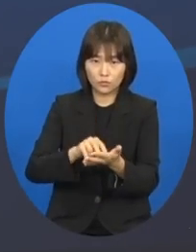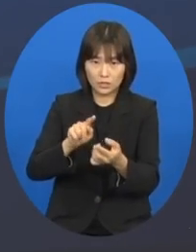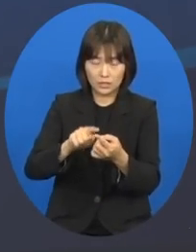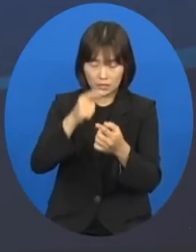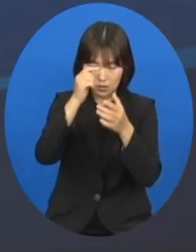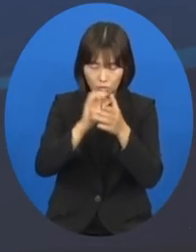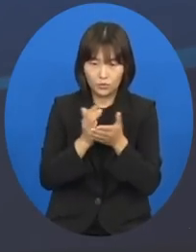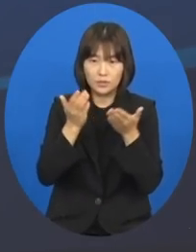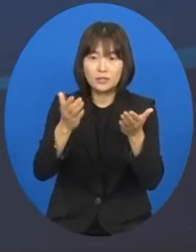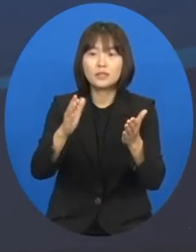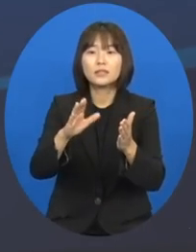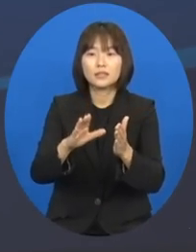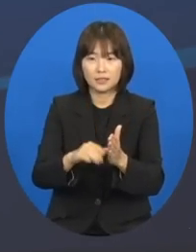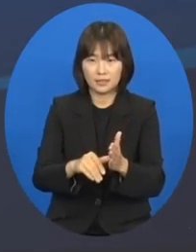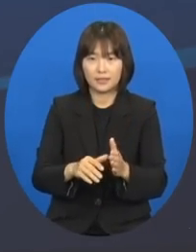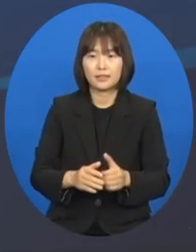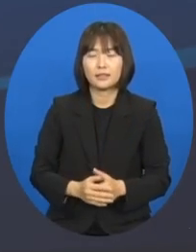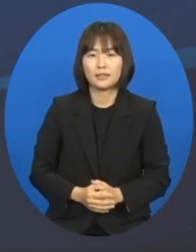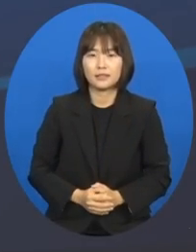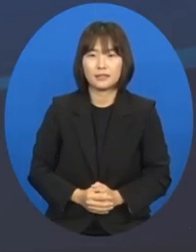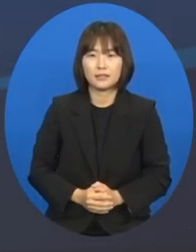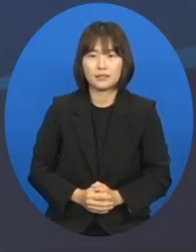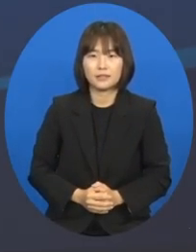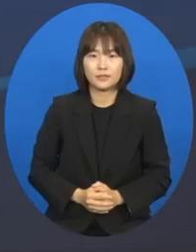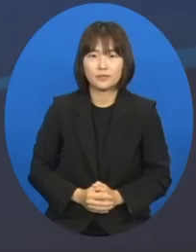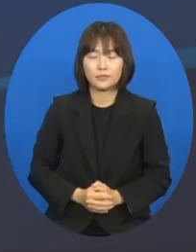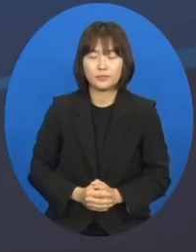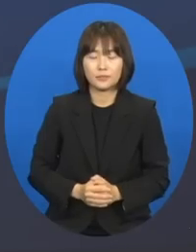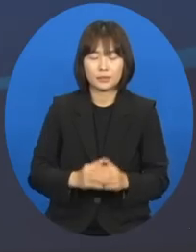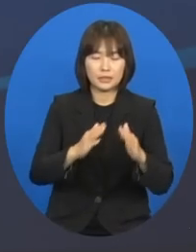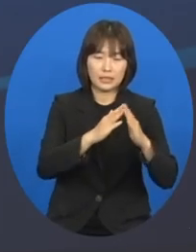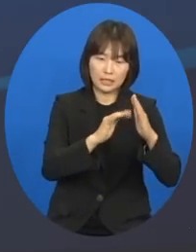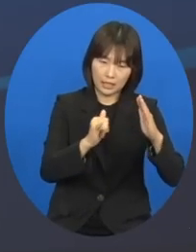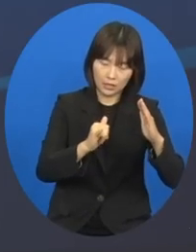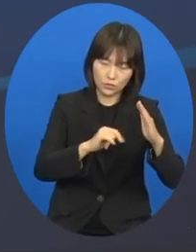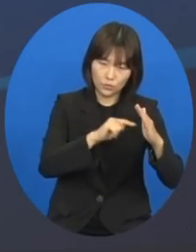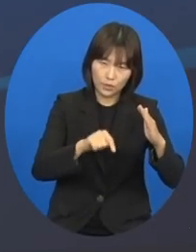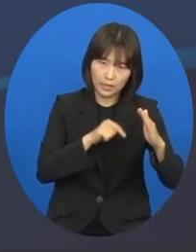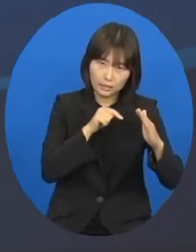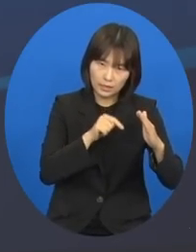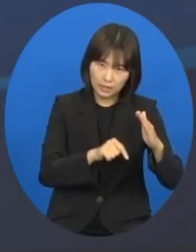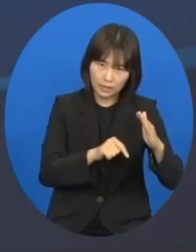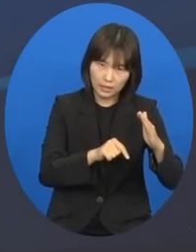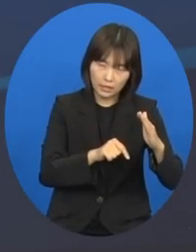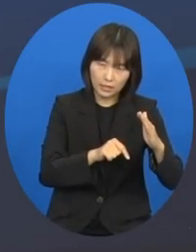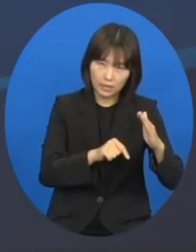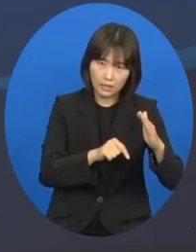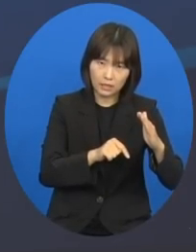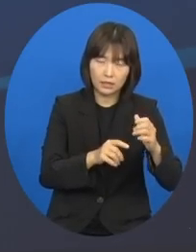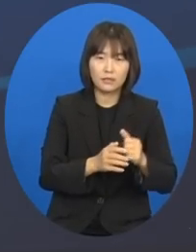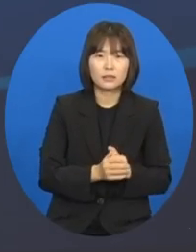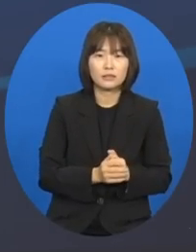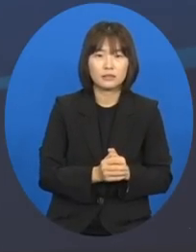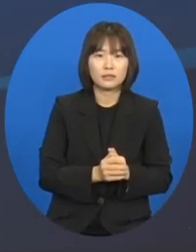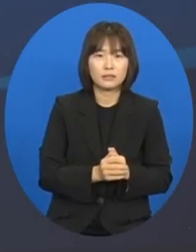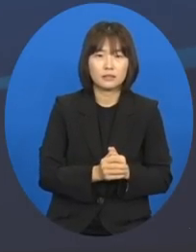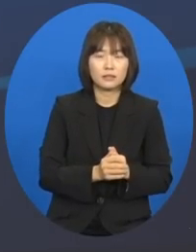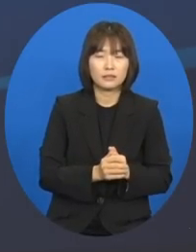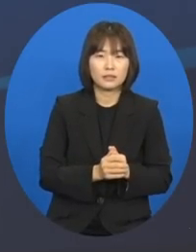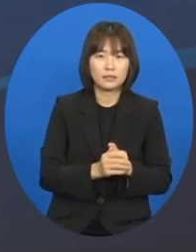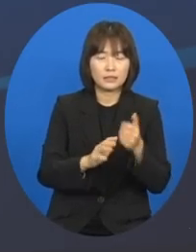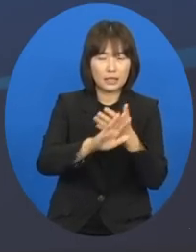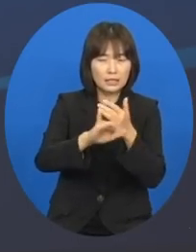때 계속해서 우리 가족 안에 있는 다른 사람의 문제점을 고쳐달라고